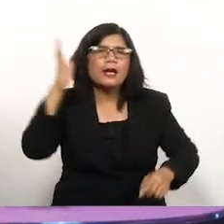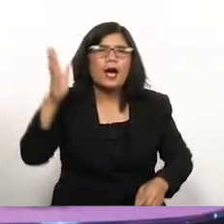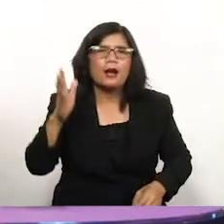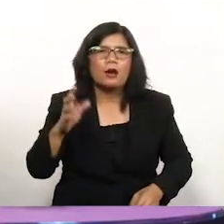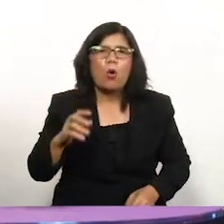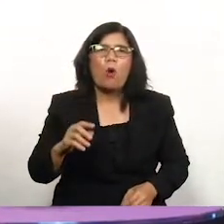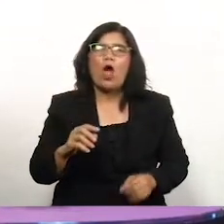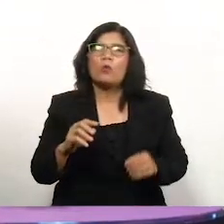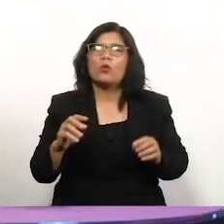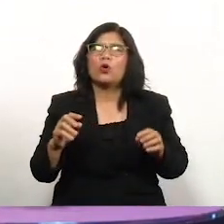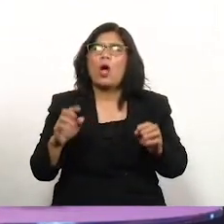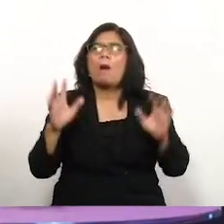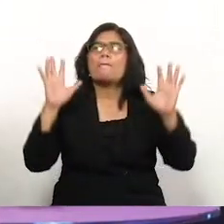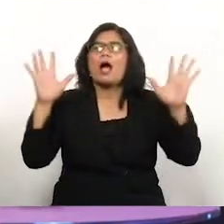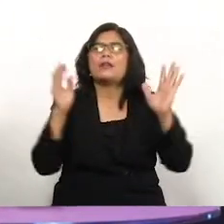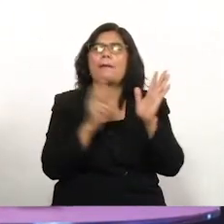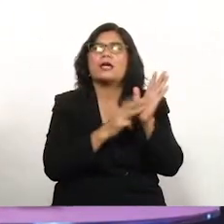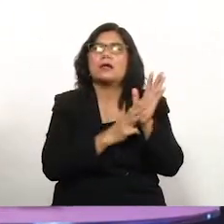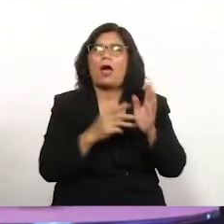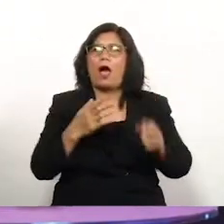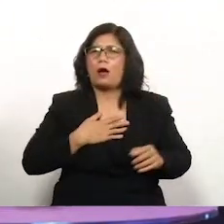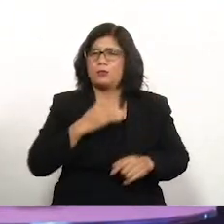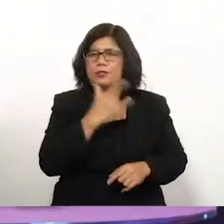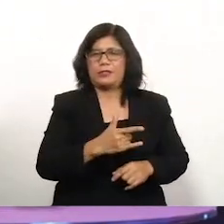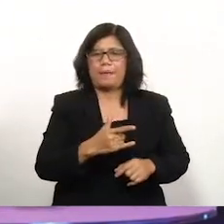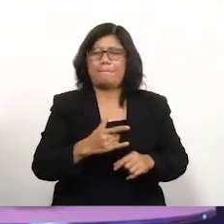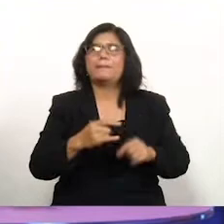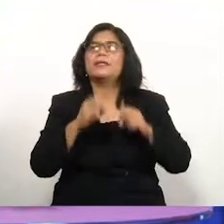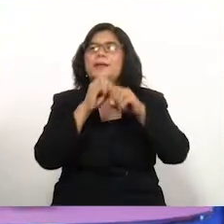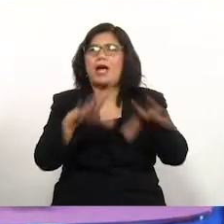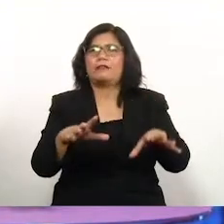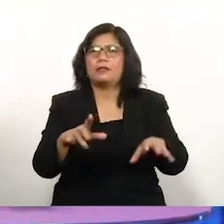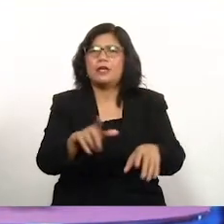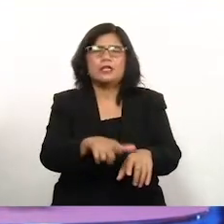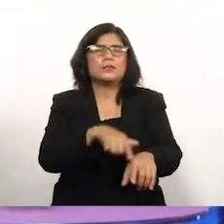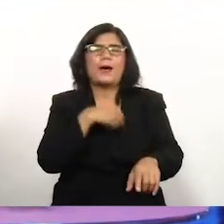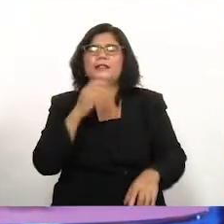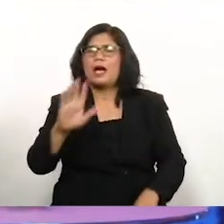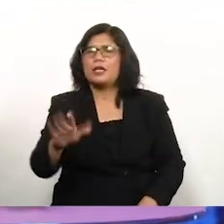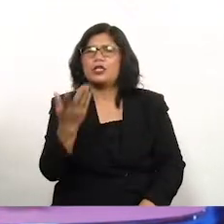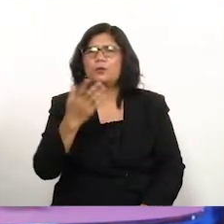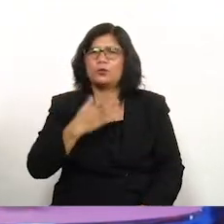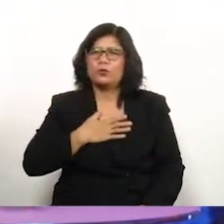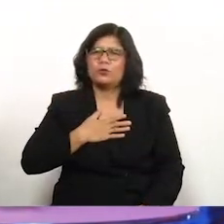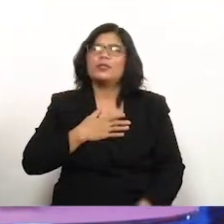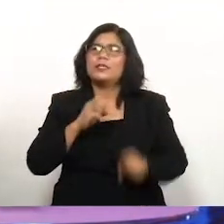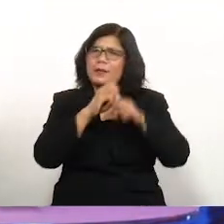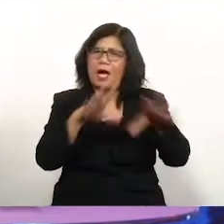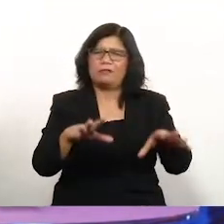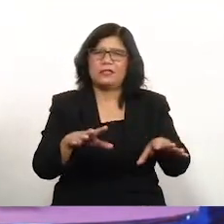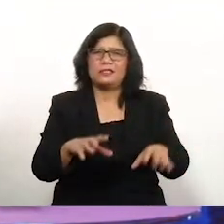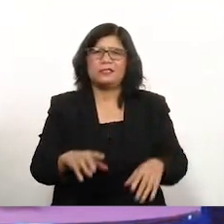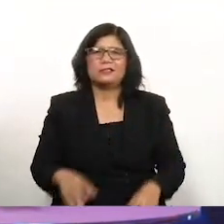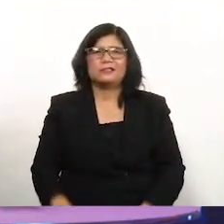pesona aku diberkati Sepanjang Hidupku diberkati Ya udah nggak punya Nyi lagu itu sudah kau janji